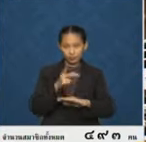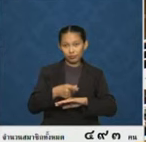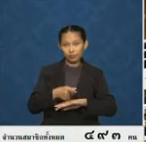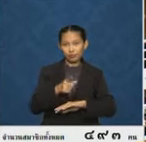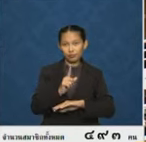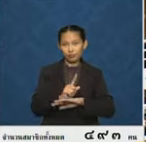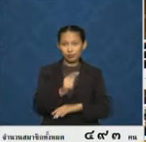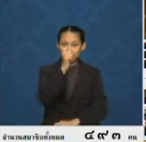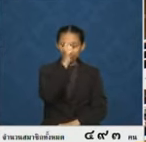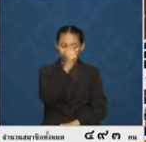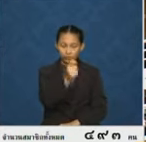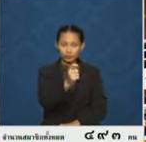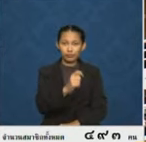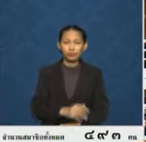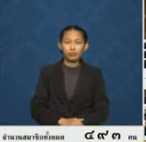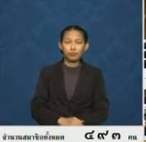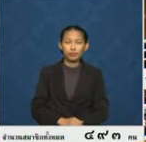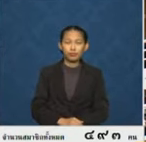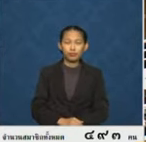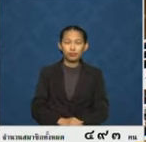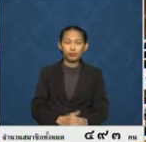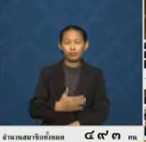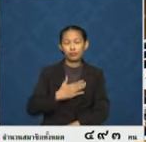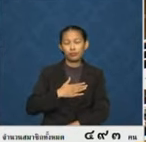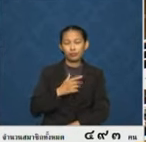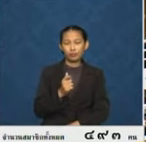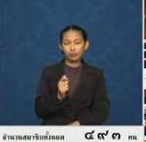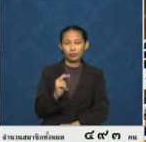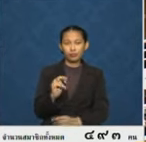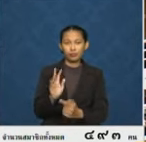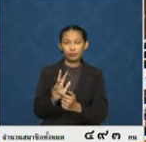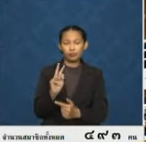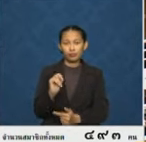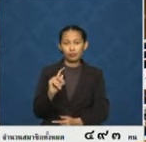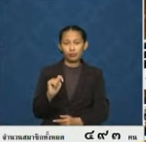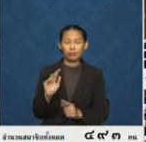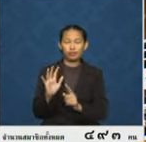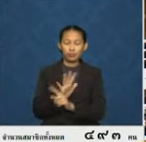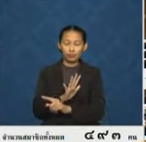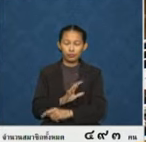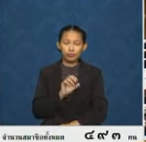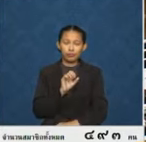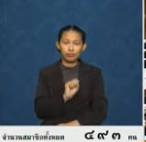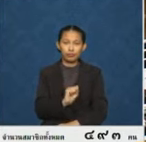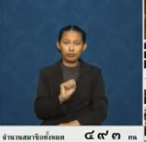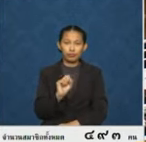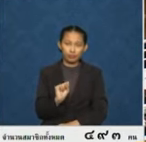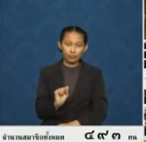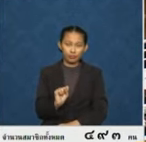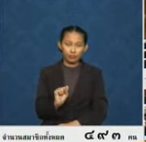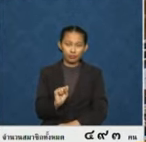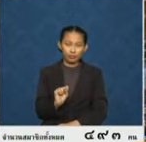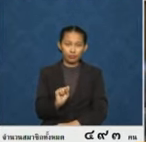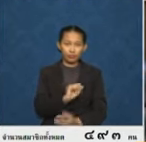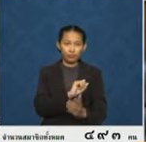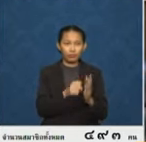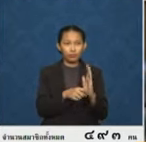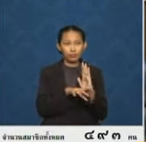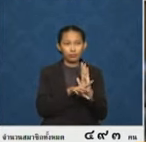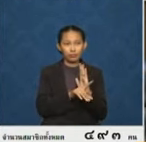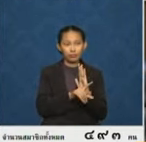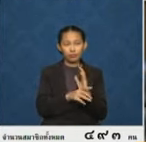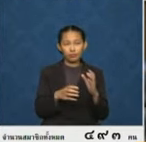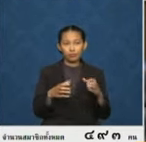สภาที่เคารพผมอนันปีดาสุทธิจิตรสมาชิกสภาผู้แทนราษฎรจังหวัดชลบุรี